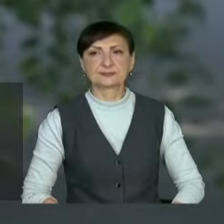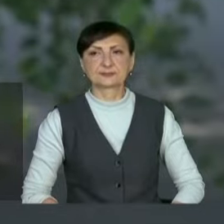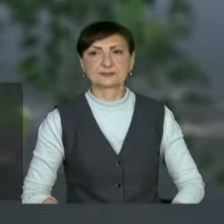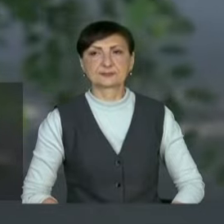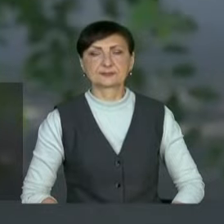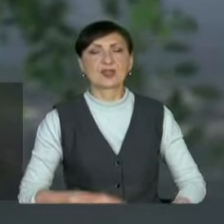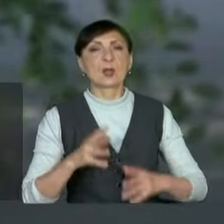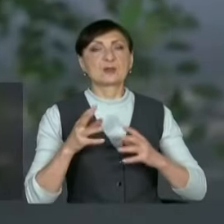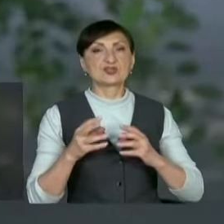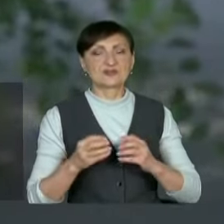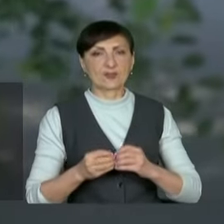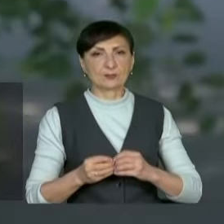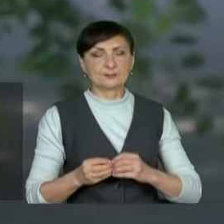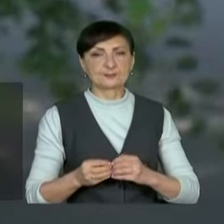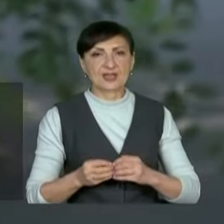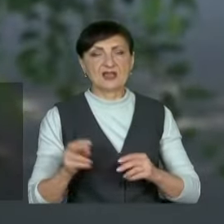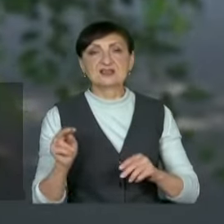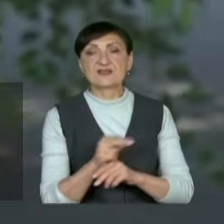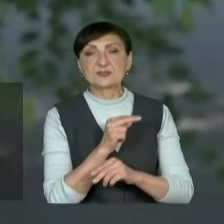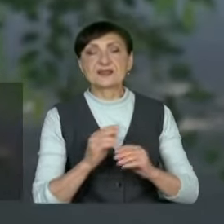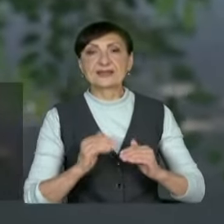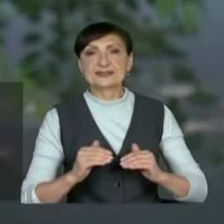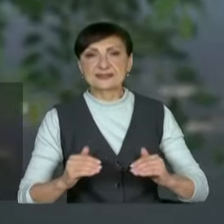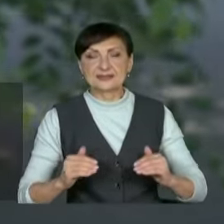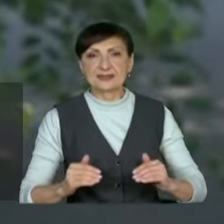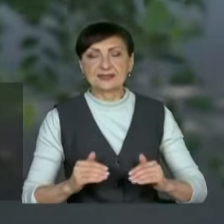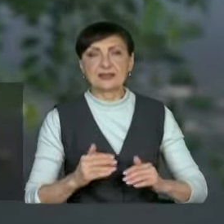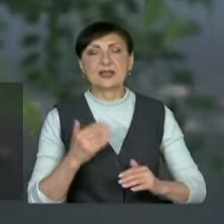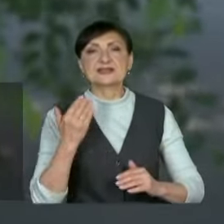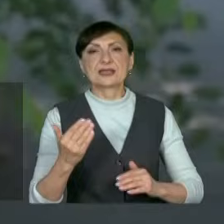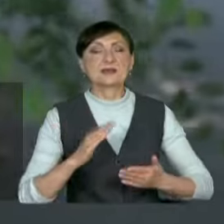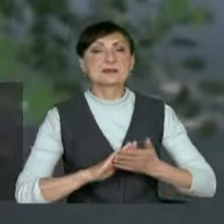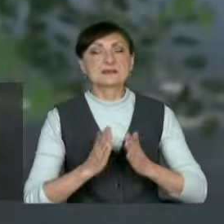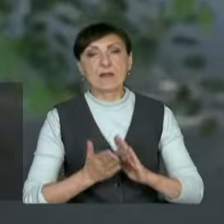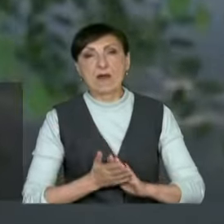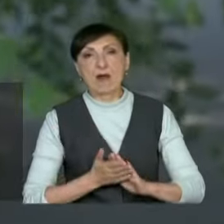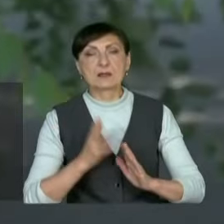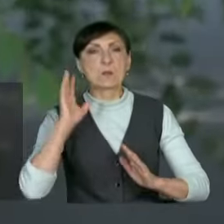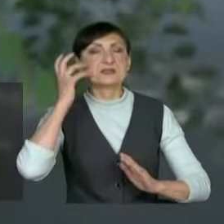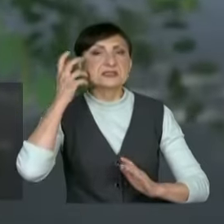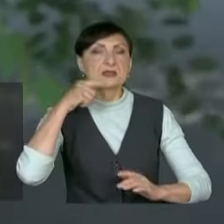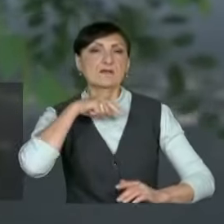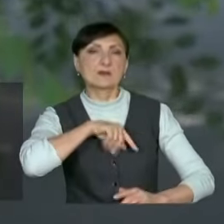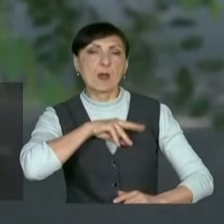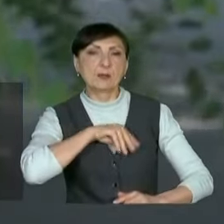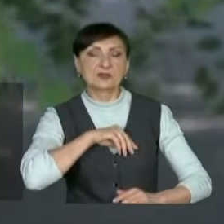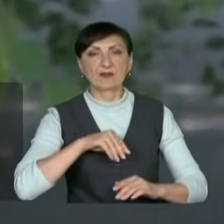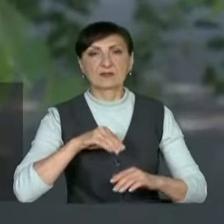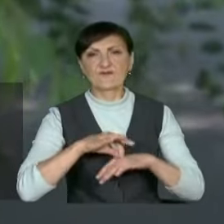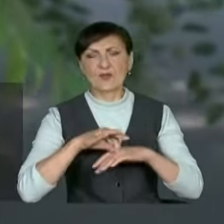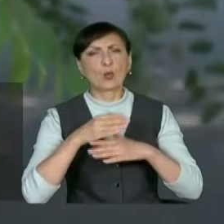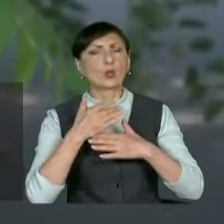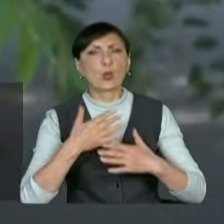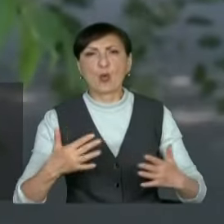Прежде всего, за воспитание детей, за их состояние психоэмоциональное, физическое, любое